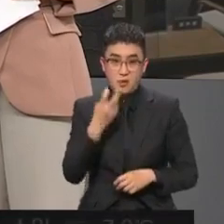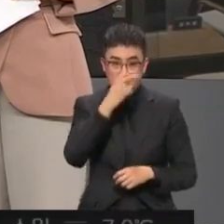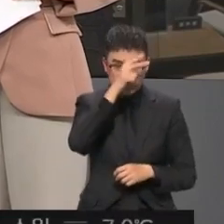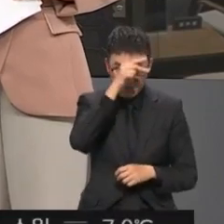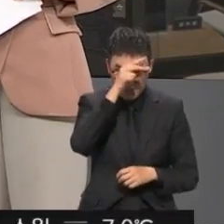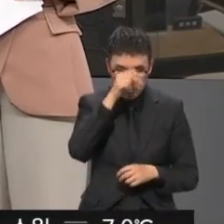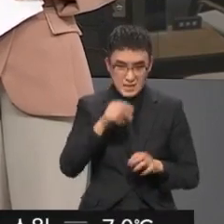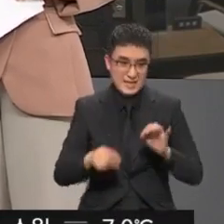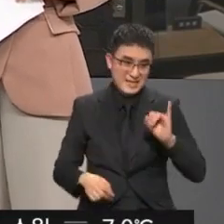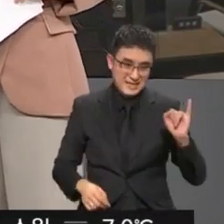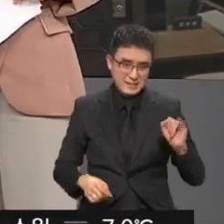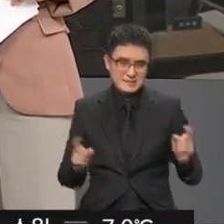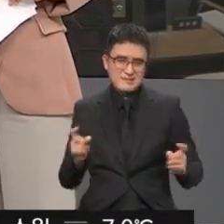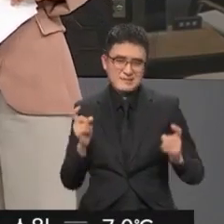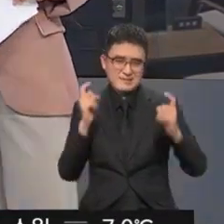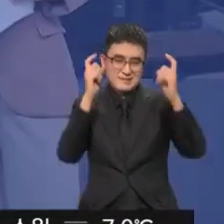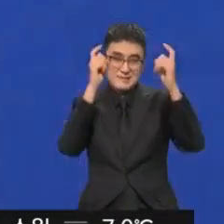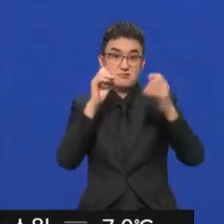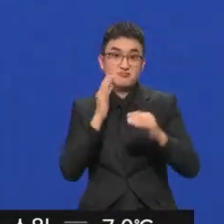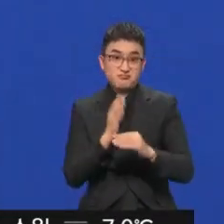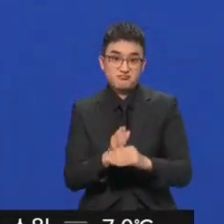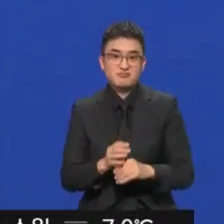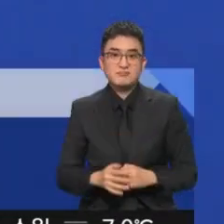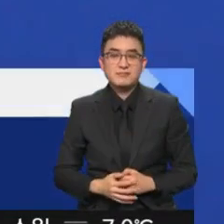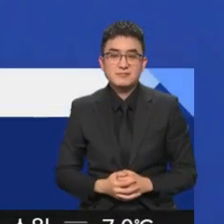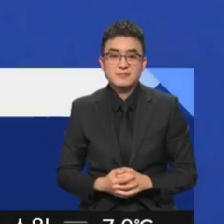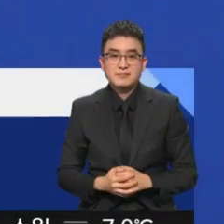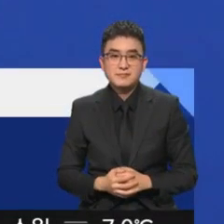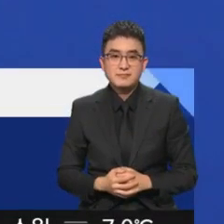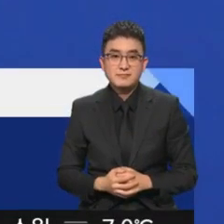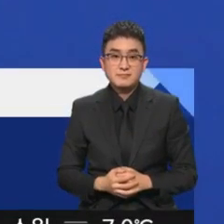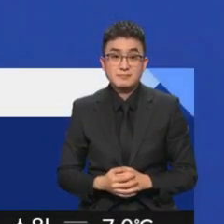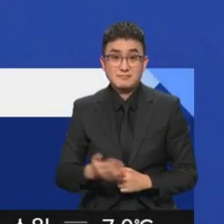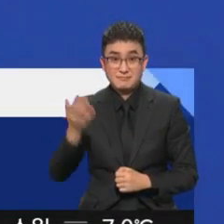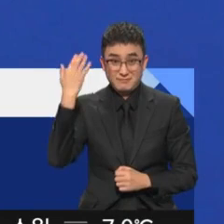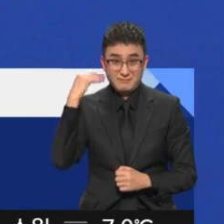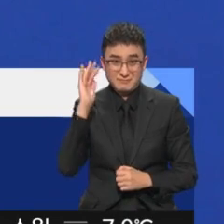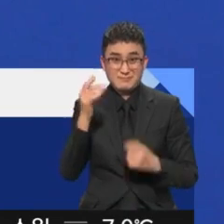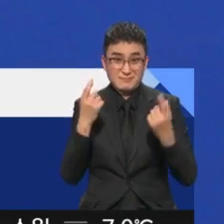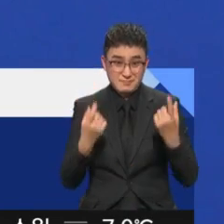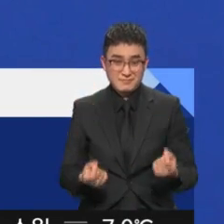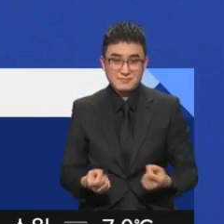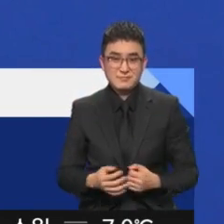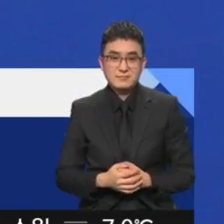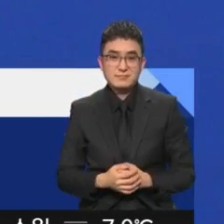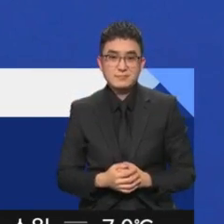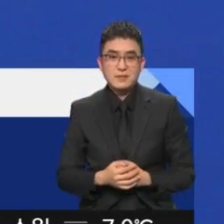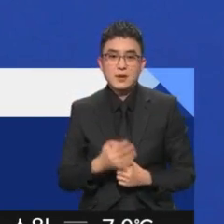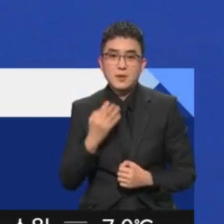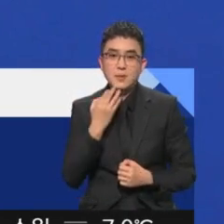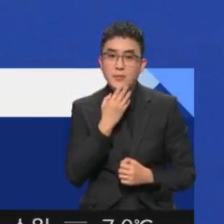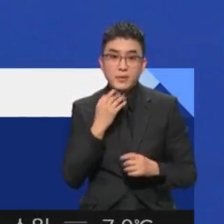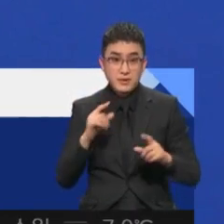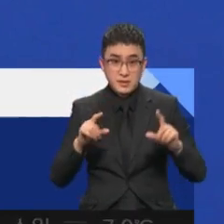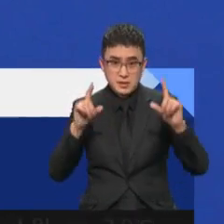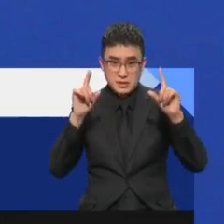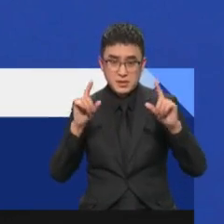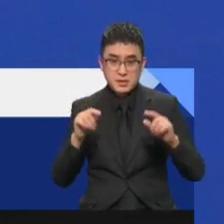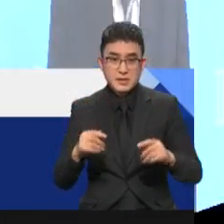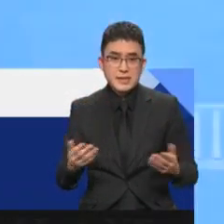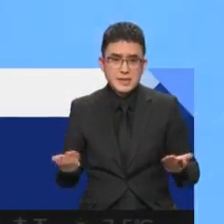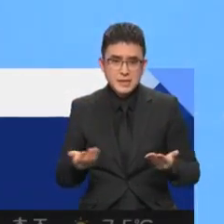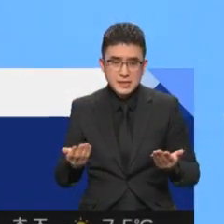계속되고 있는 모습입니다. 가급적 전에 말씀드린 것처럼 주중에는 좀 일을 할 수 있게 주말을 활용하면 좋겠다는 생각이